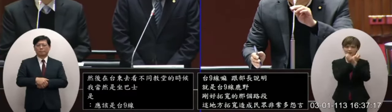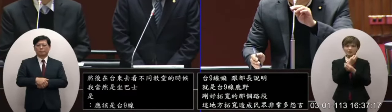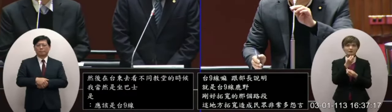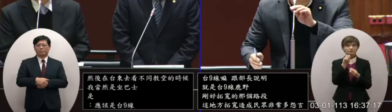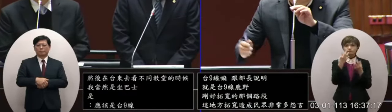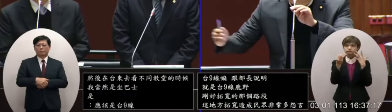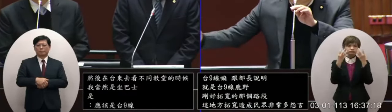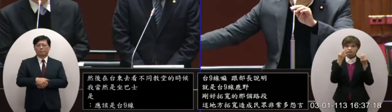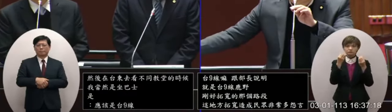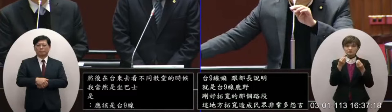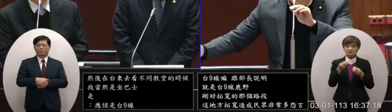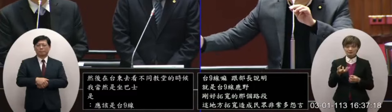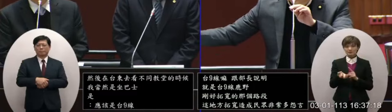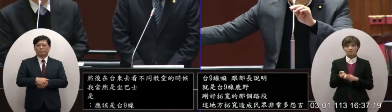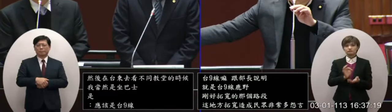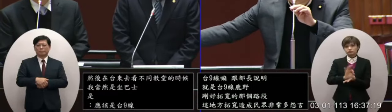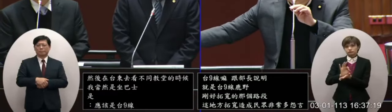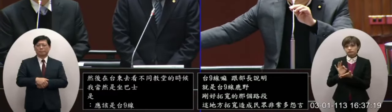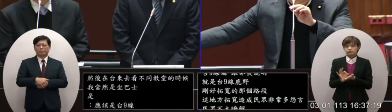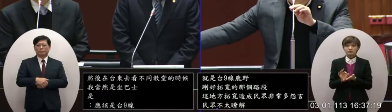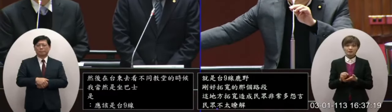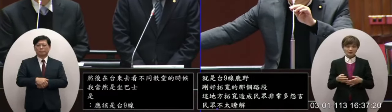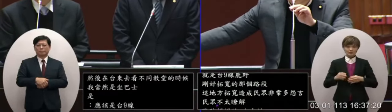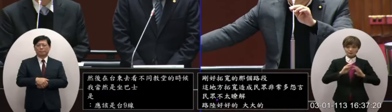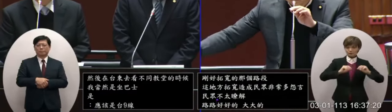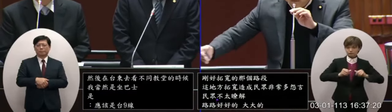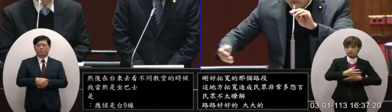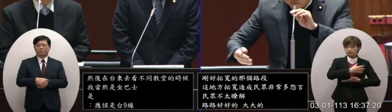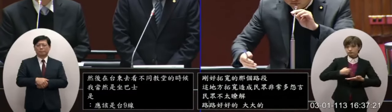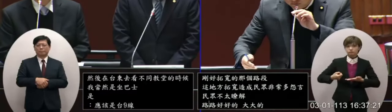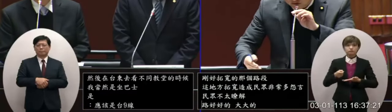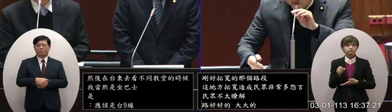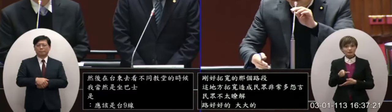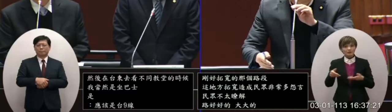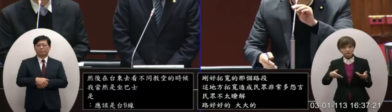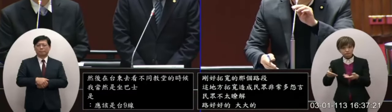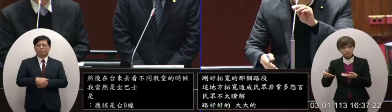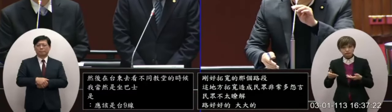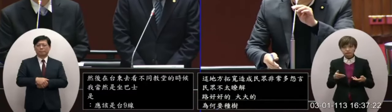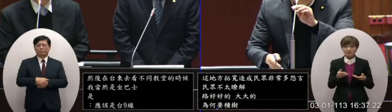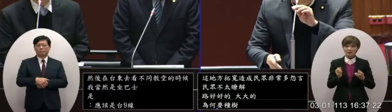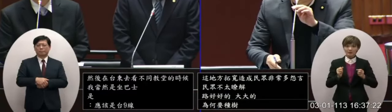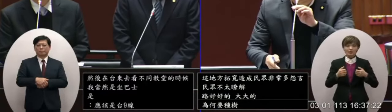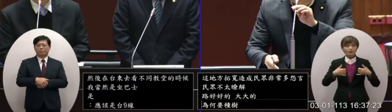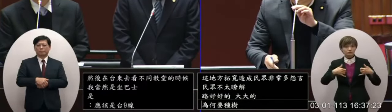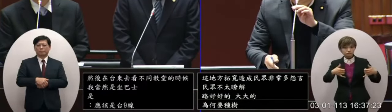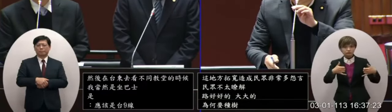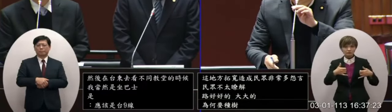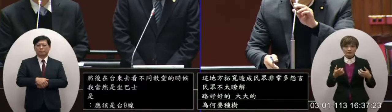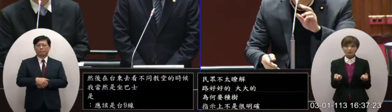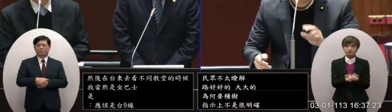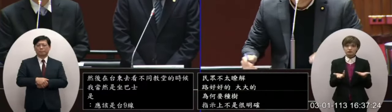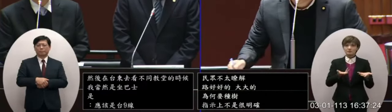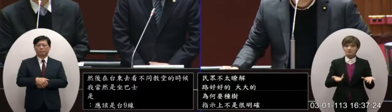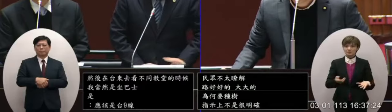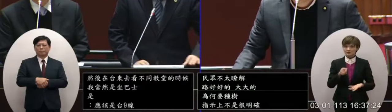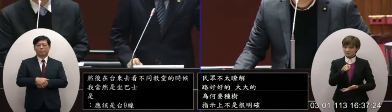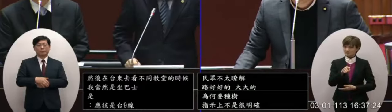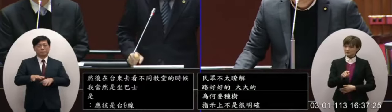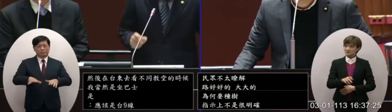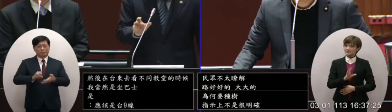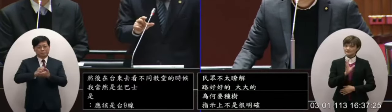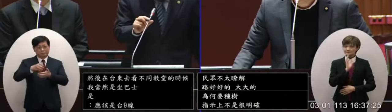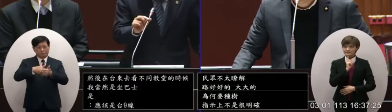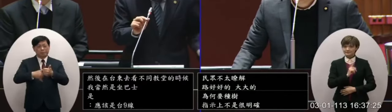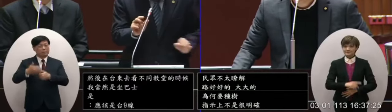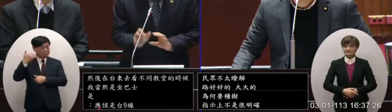钱去做，然后征收土地，然后甚至拆房屋做出来的路，造成这样的结果。 是我跟你